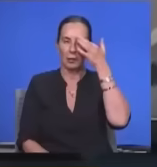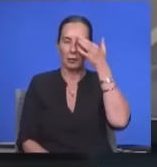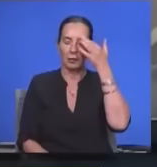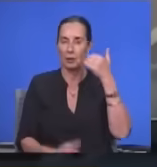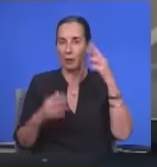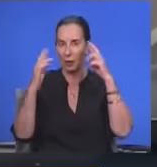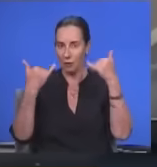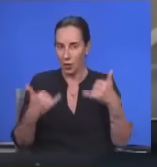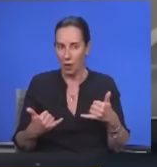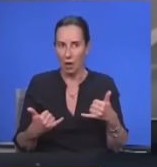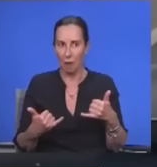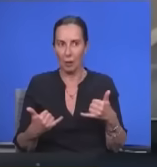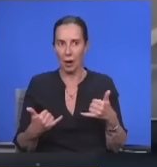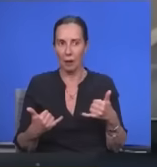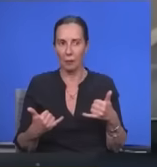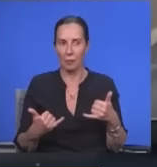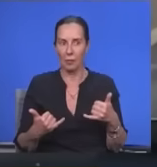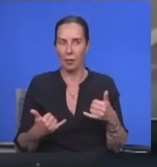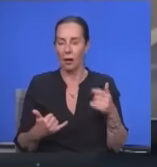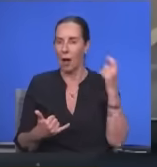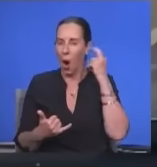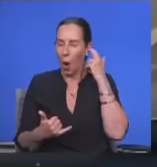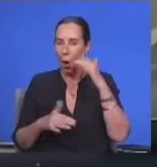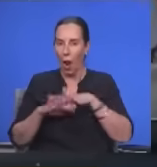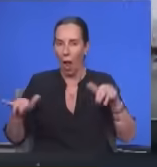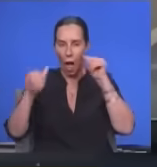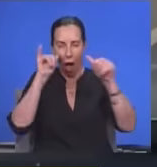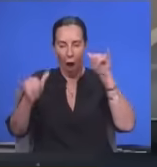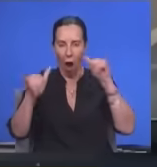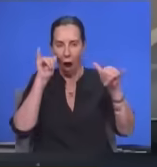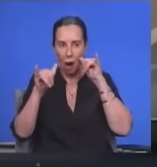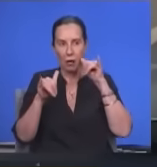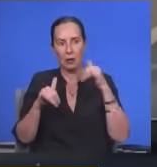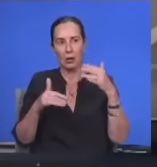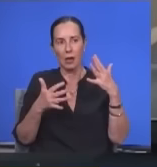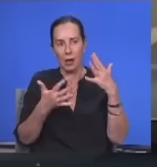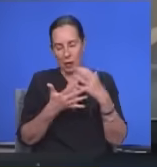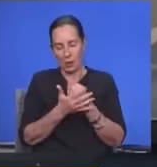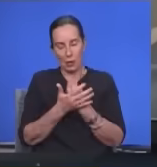שהפעם העדות מתוך הרכב וקולות הילדים המבועלים יצליחו